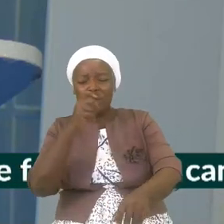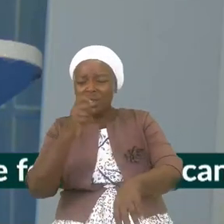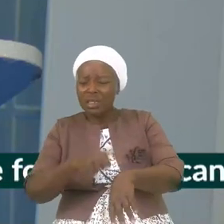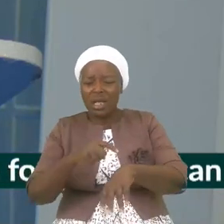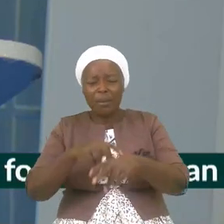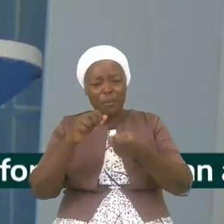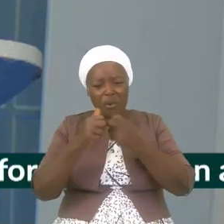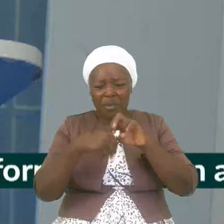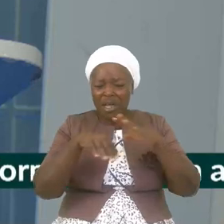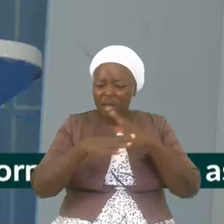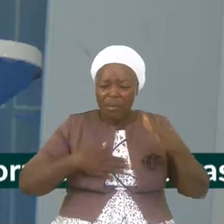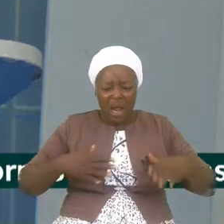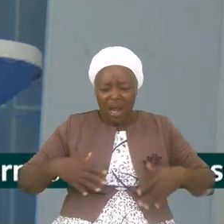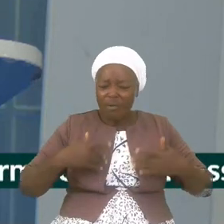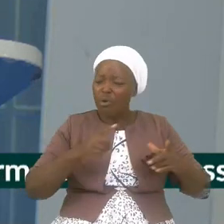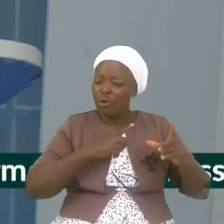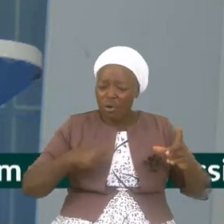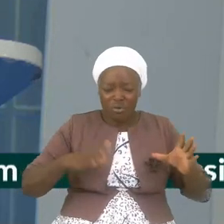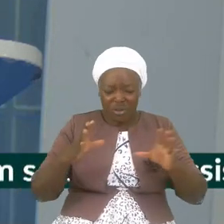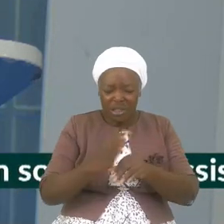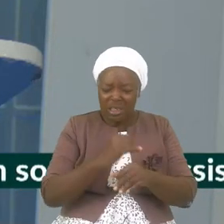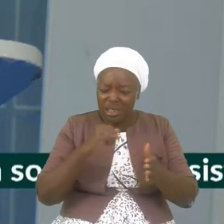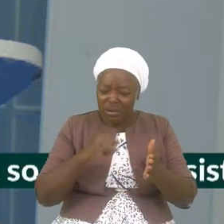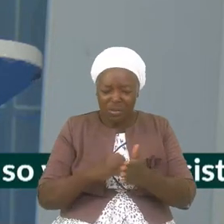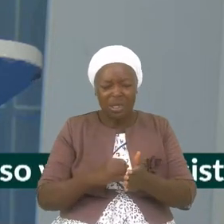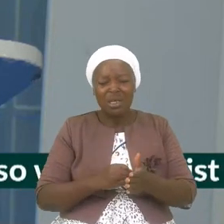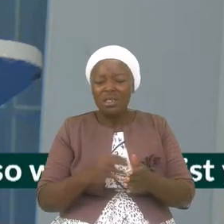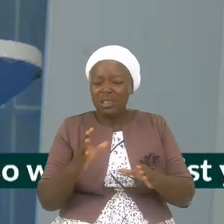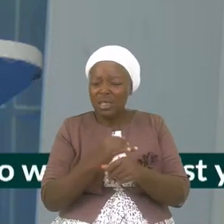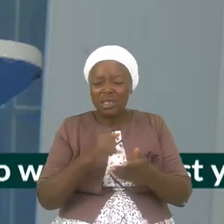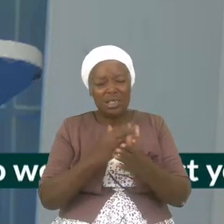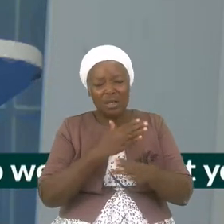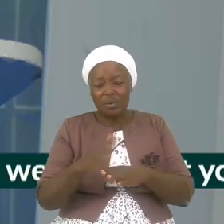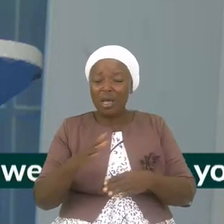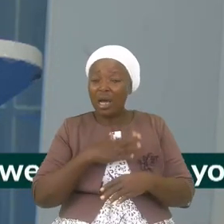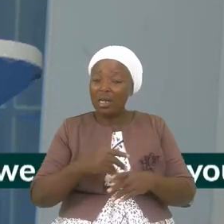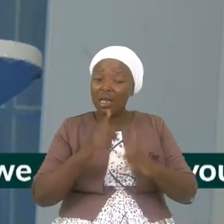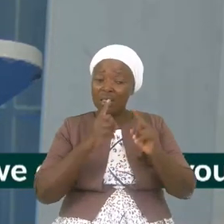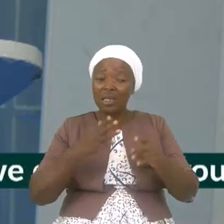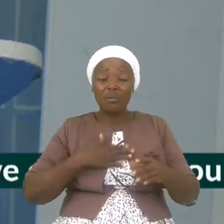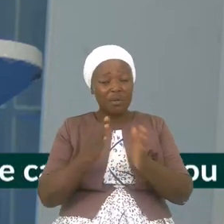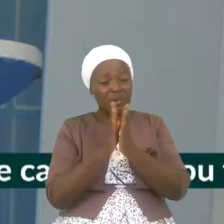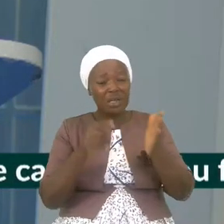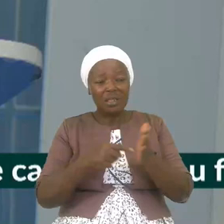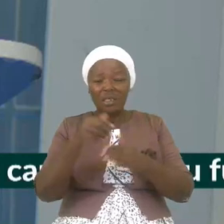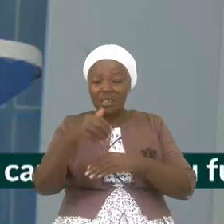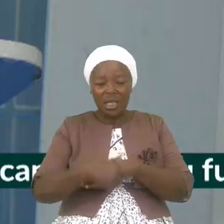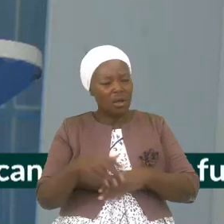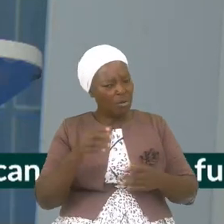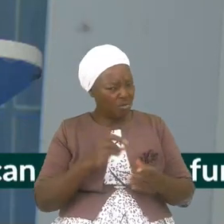soirée. Ce soir, c'est ma soirée. La miséricorde qui sauve.